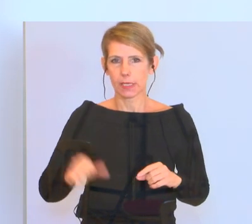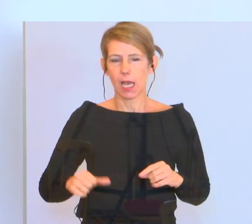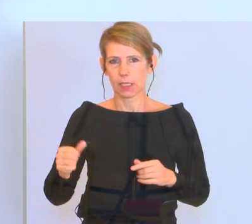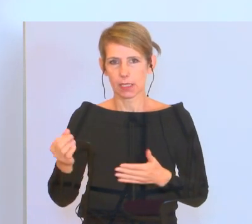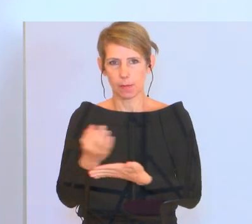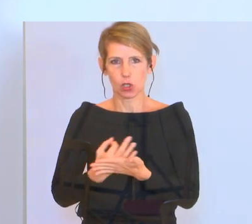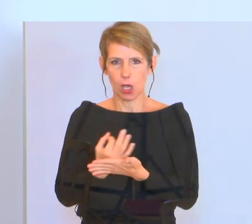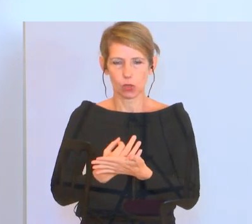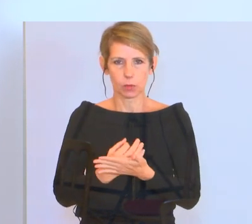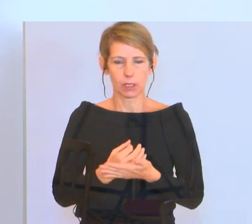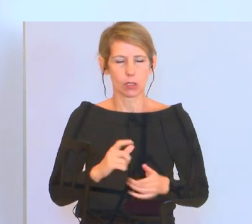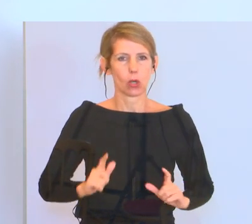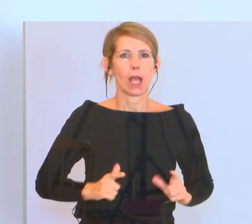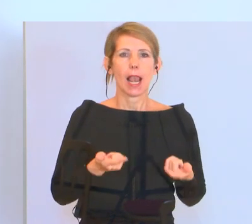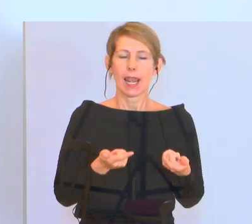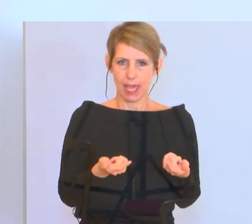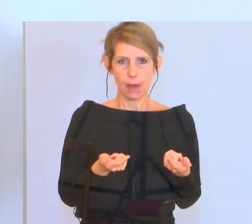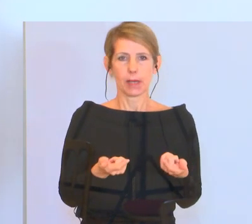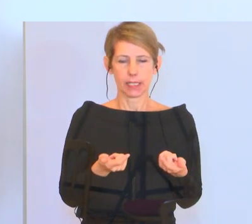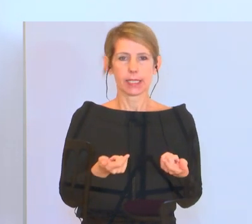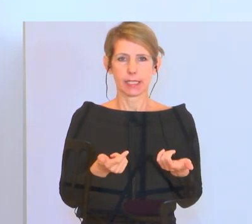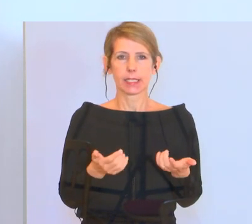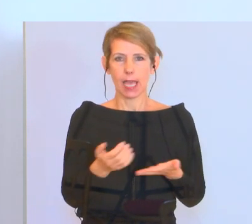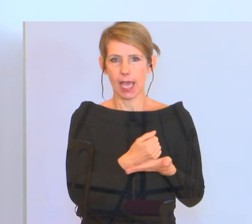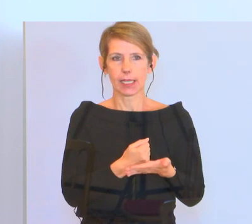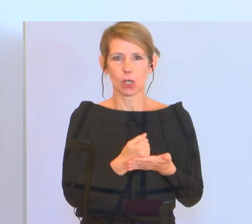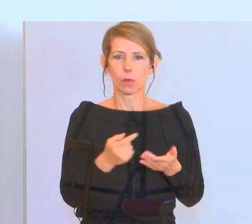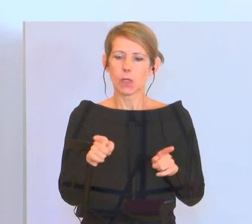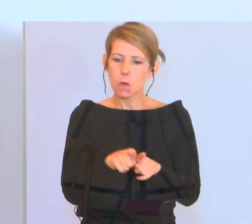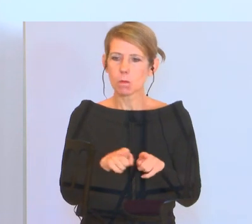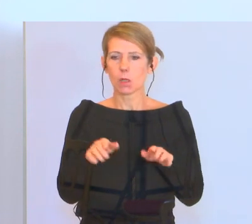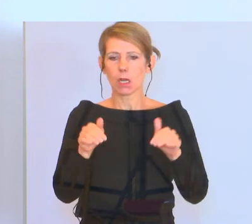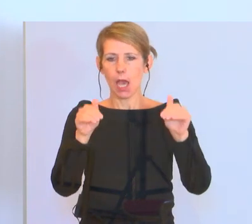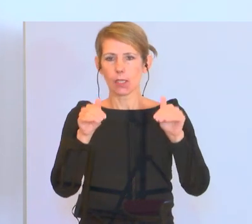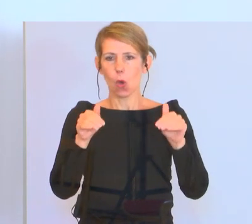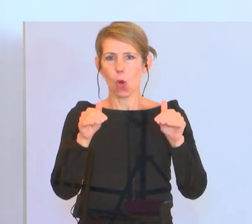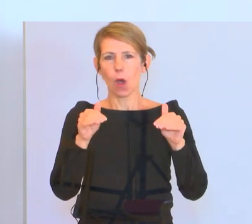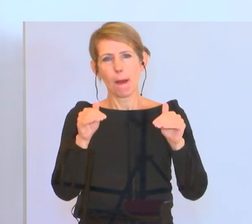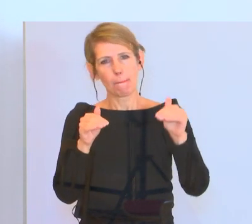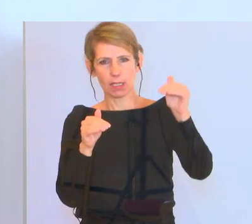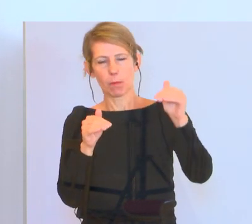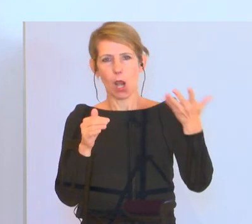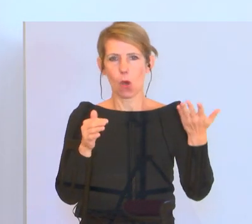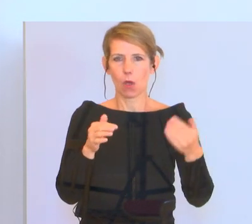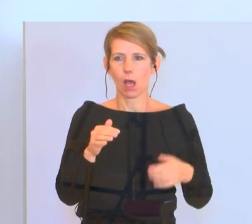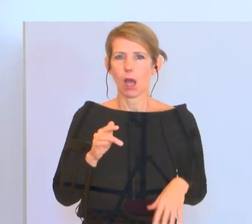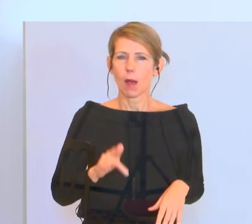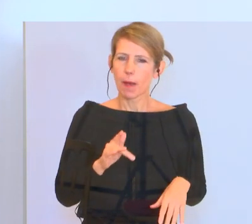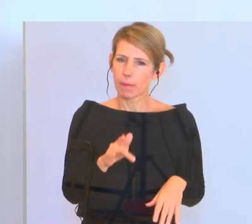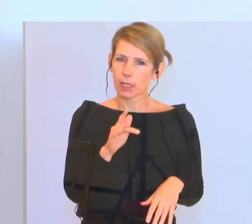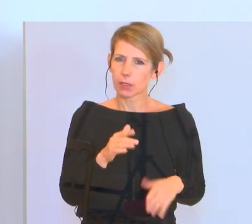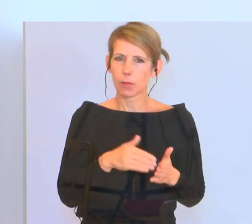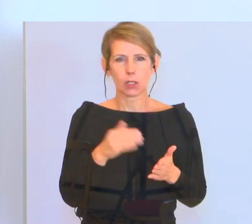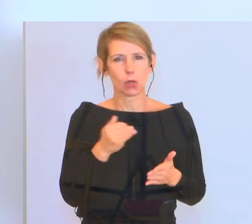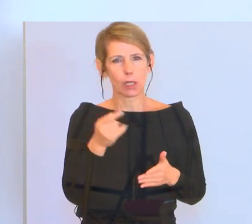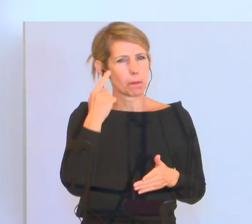das Lebenseinkommen gleich hoch bis oftmals sogar etwas höher ist. Und dennoch geistern in der Gesellschaft oftmals noch Bilder